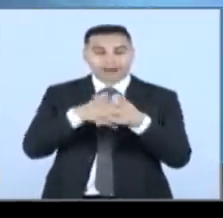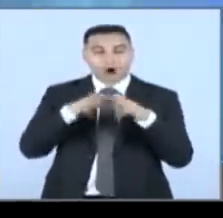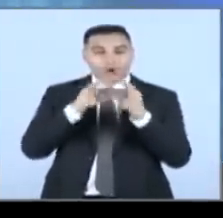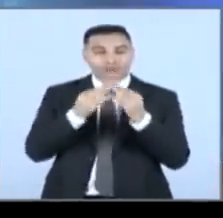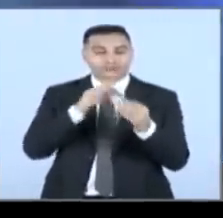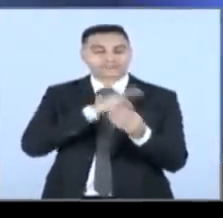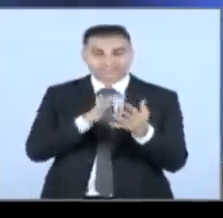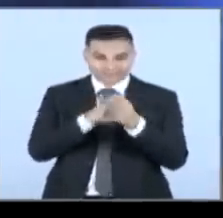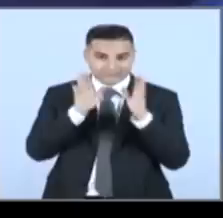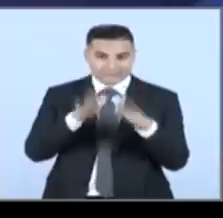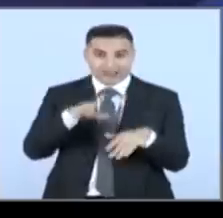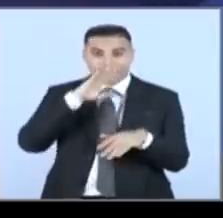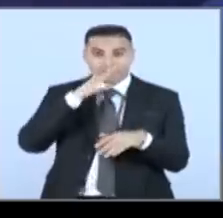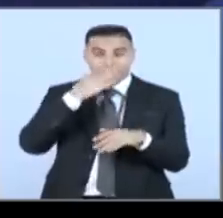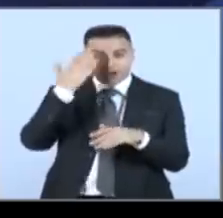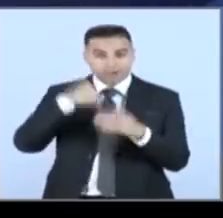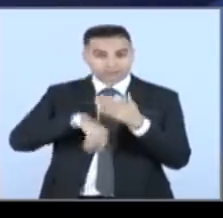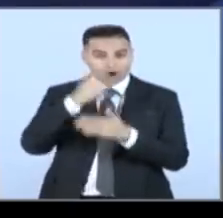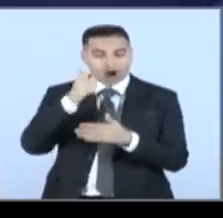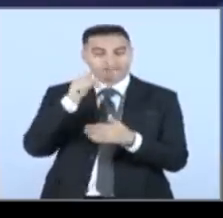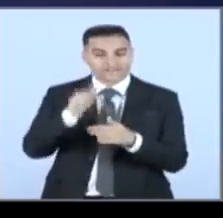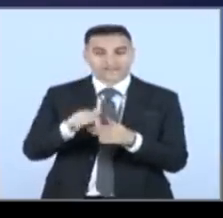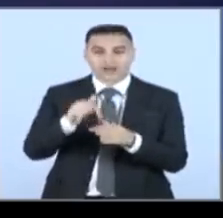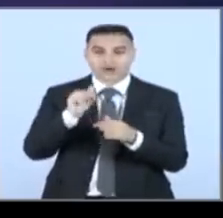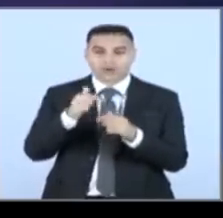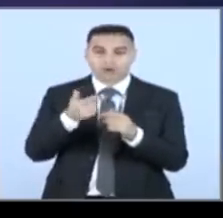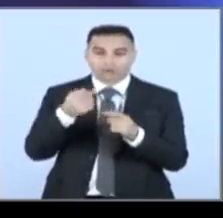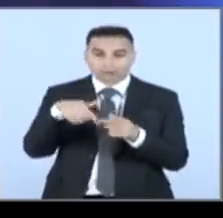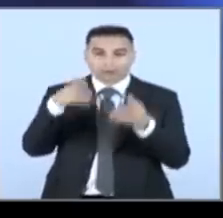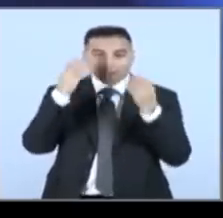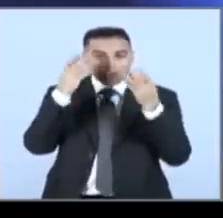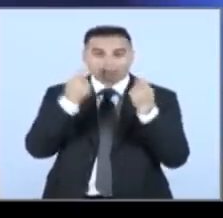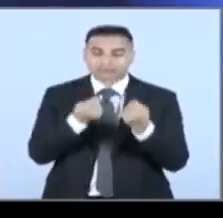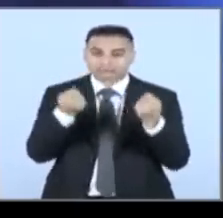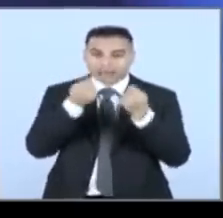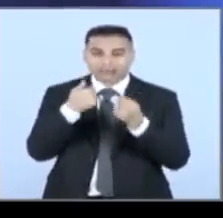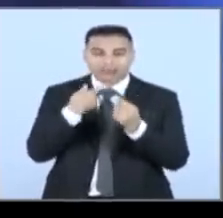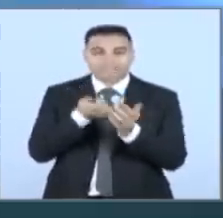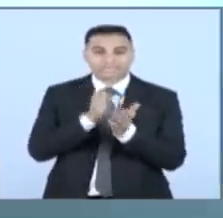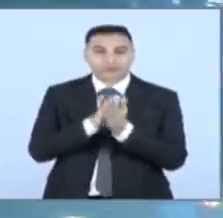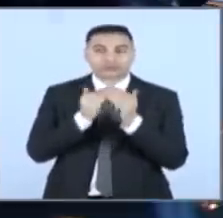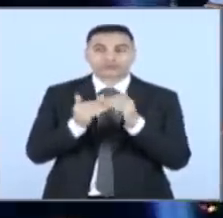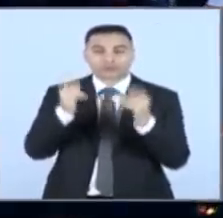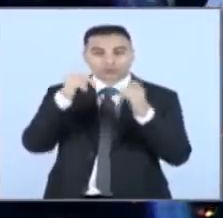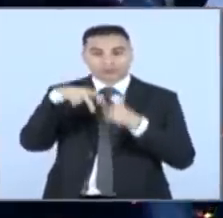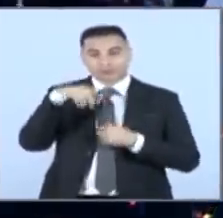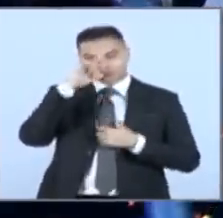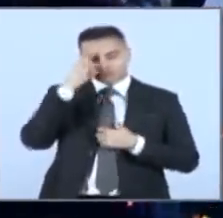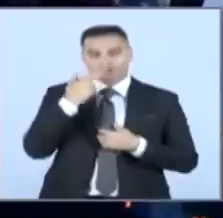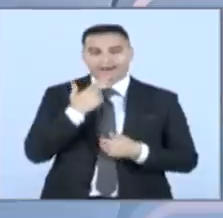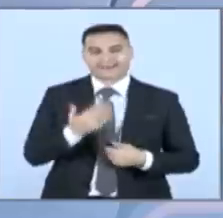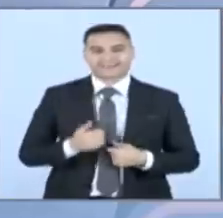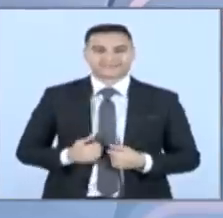لله ربنا وفقنا الماتش اللي فات وقدرنا نجمع كميه من المعلومات اكتر عشان يكون لينا فرصه في التاهل لدور الثمانيه.